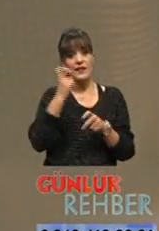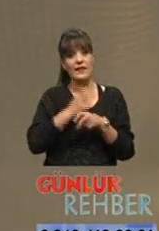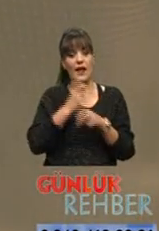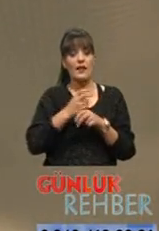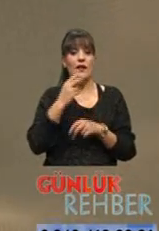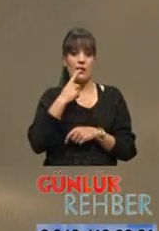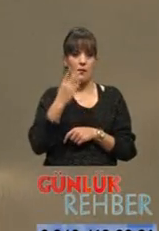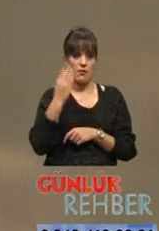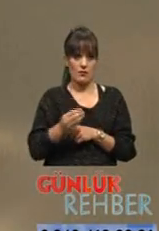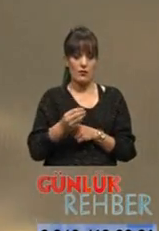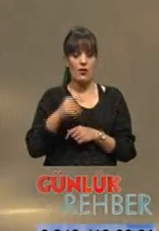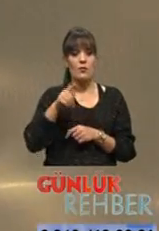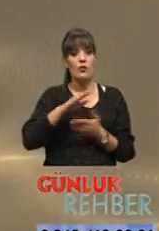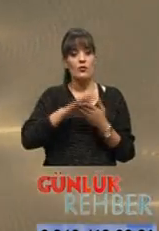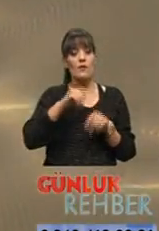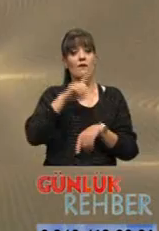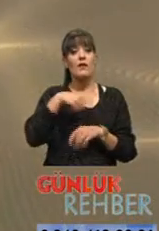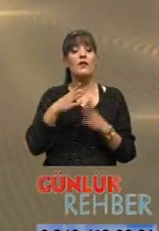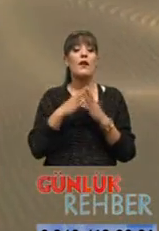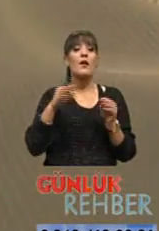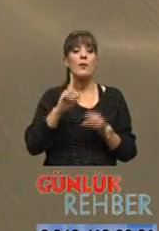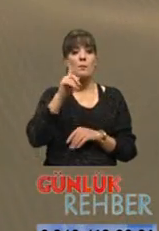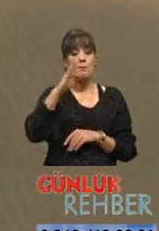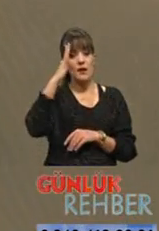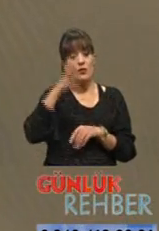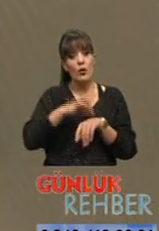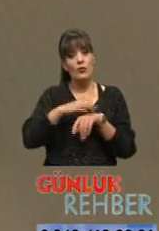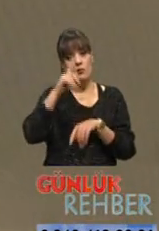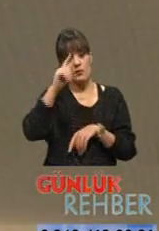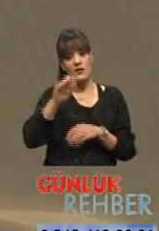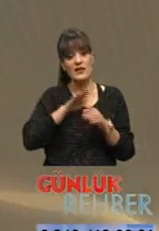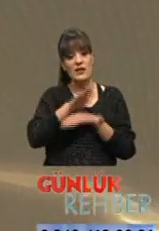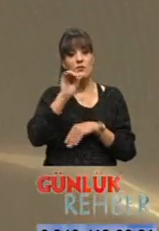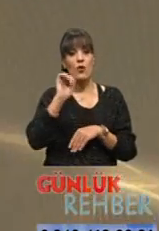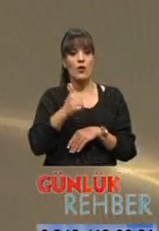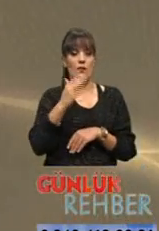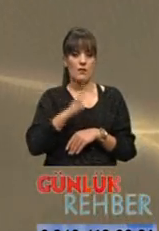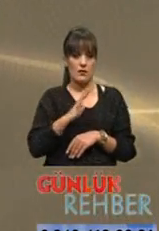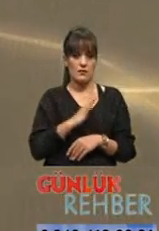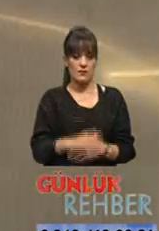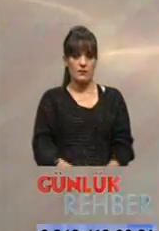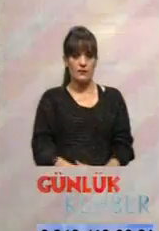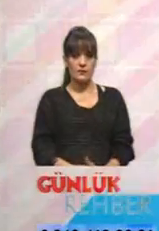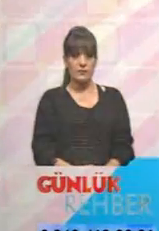çanları çalmaya başlıyor. Bu durumda vakit kaybetmeden bir uzmana başvurmak yaşamsal önem taşıyor.